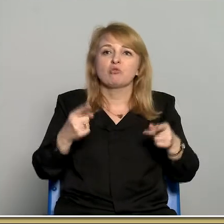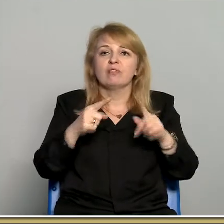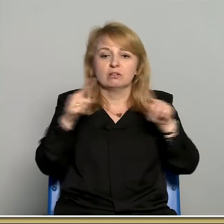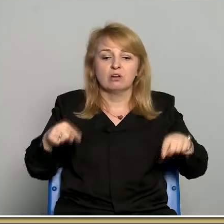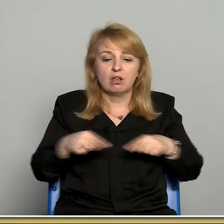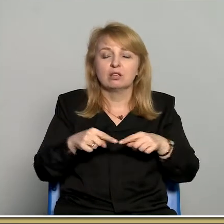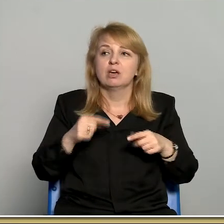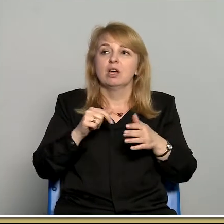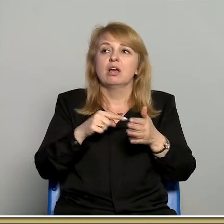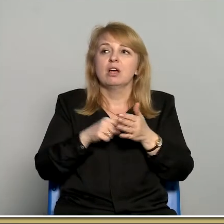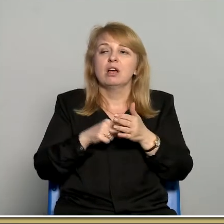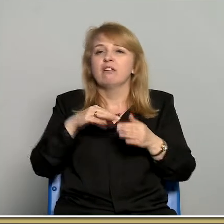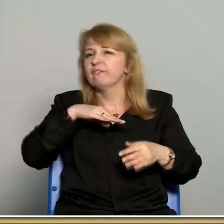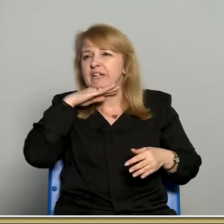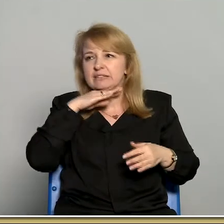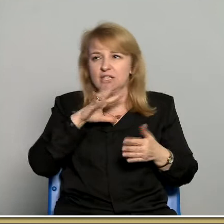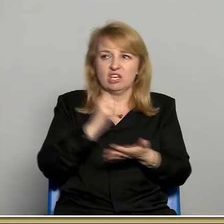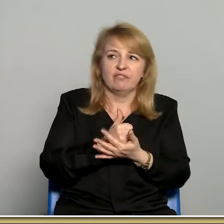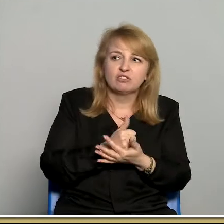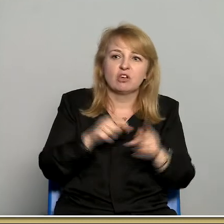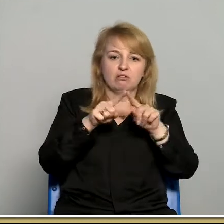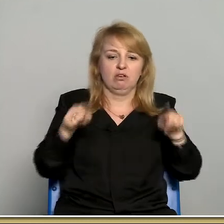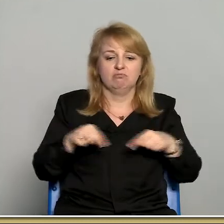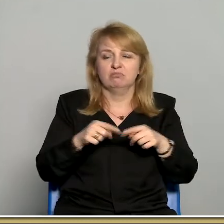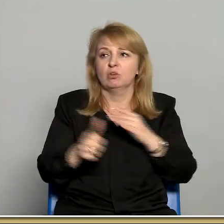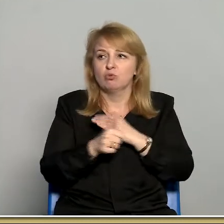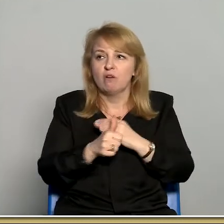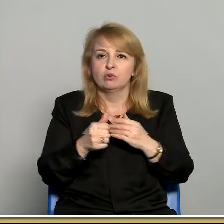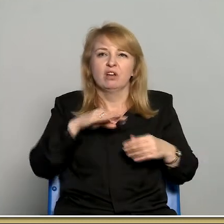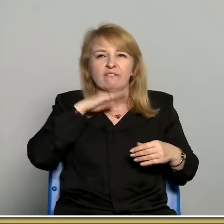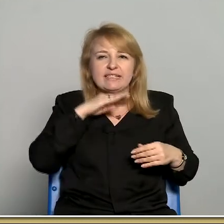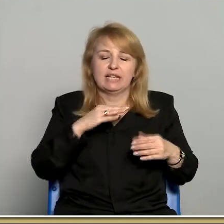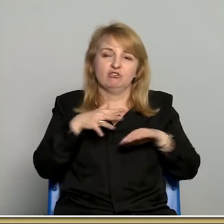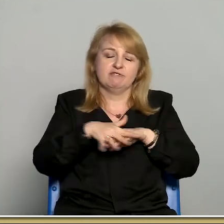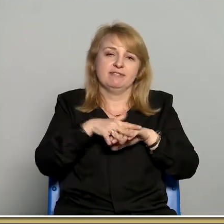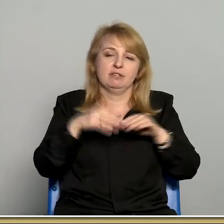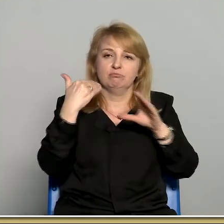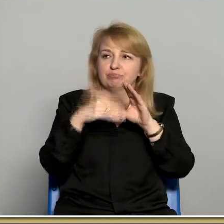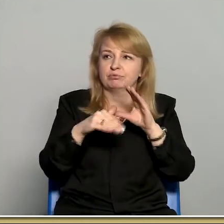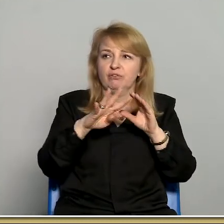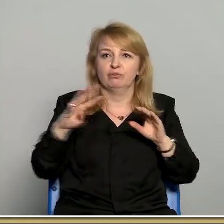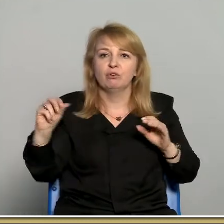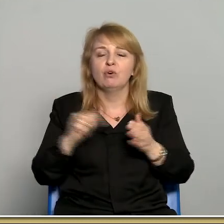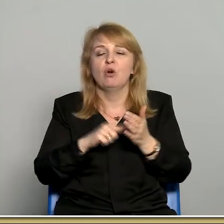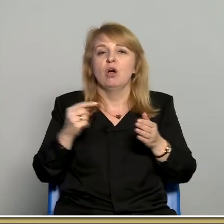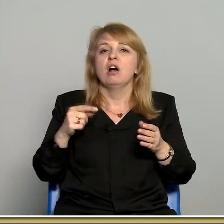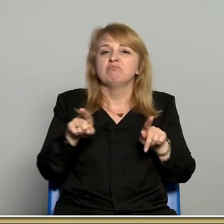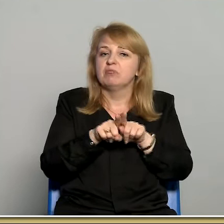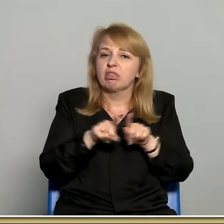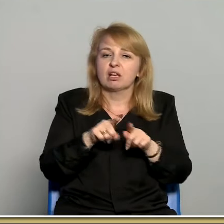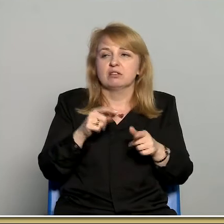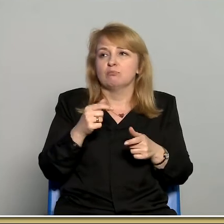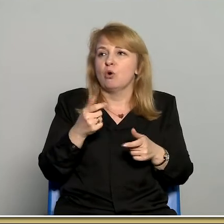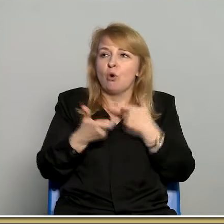na oświadczenia niż zaświadczenia, będzie można składać w systemie elektronicznym. Ocena będzie się w ten sposób wbudować.